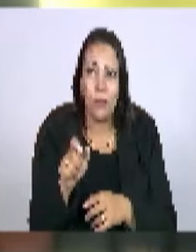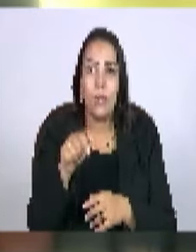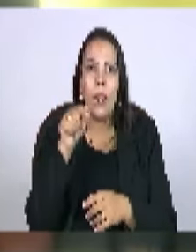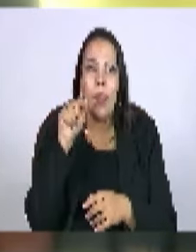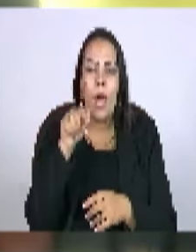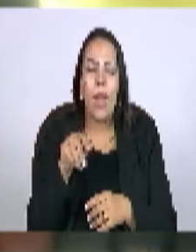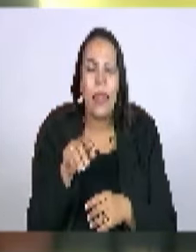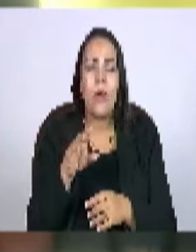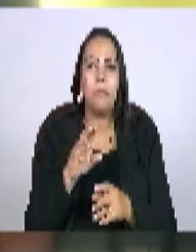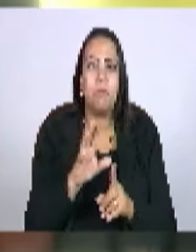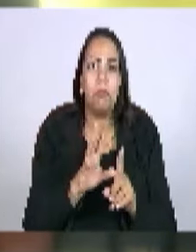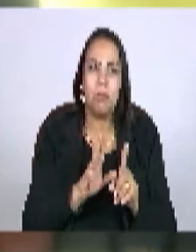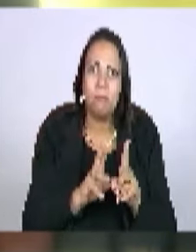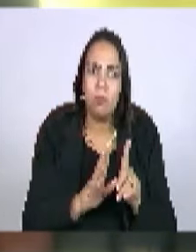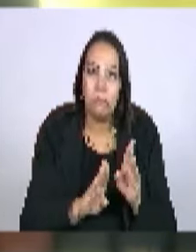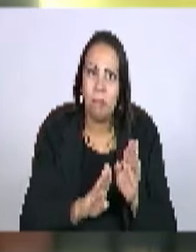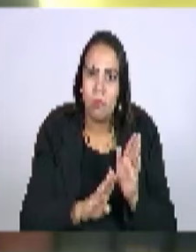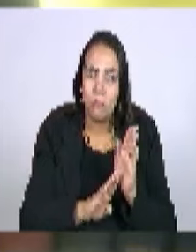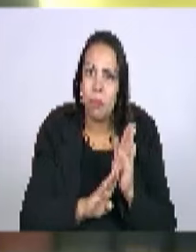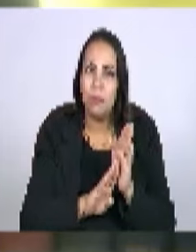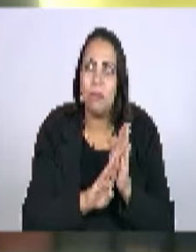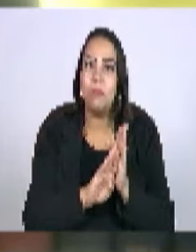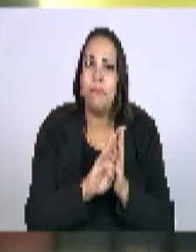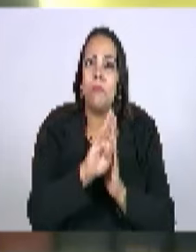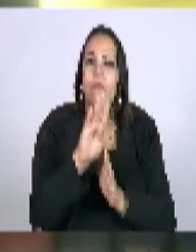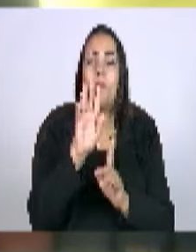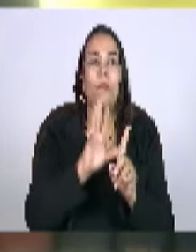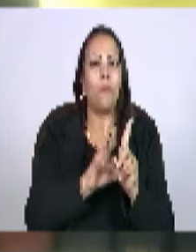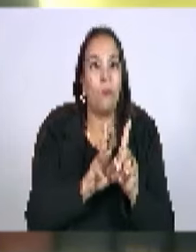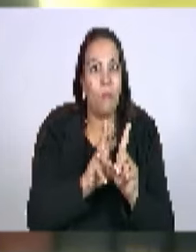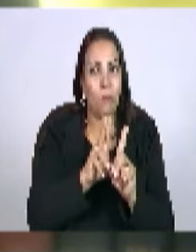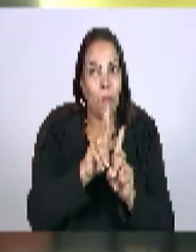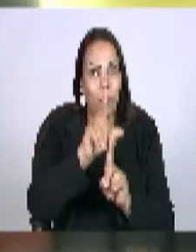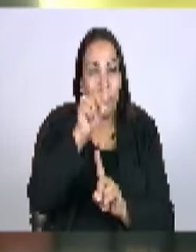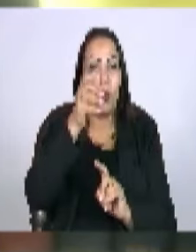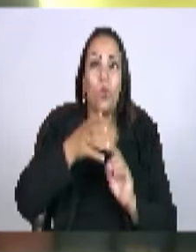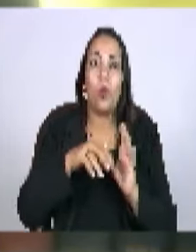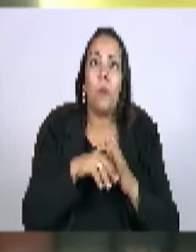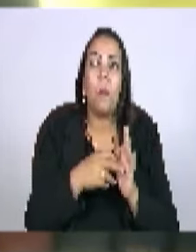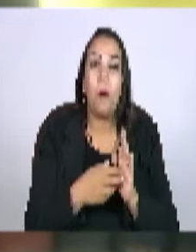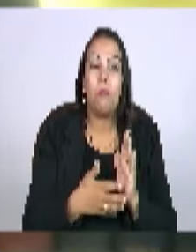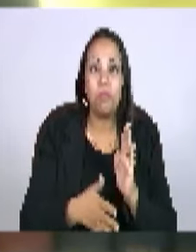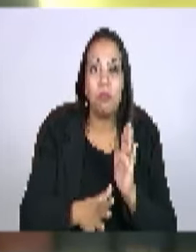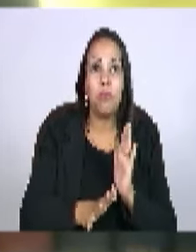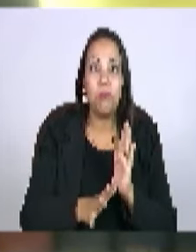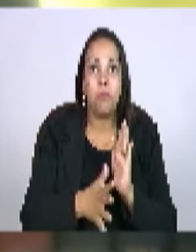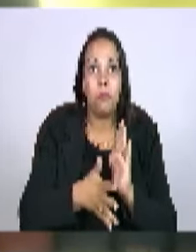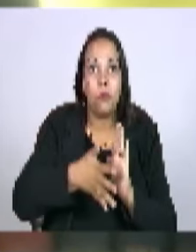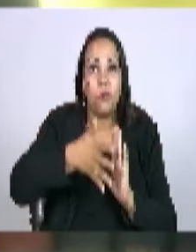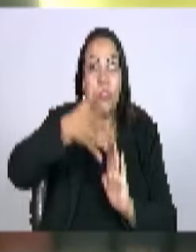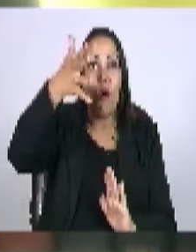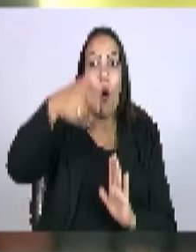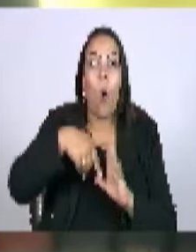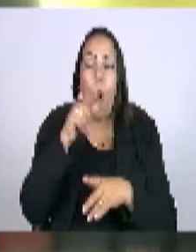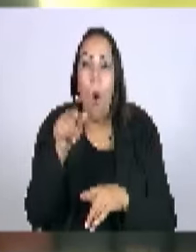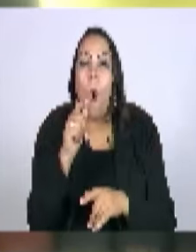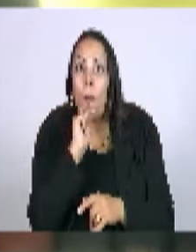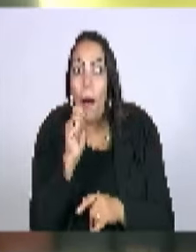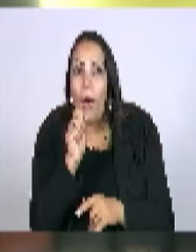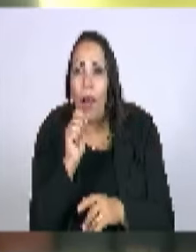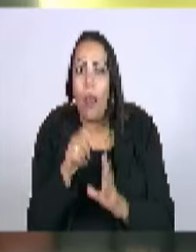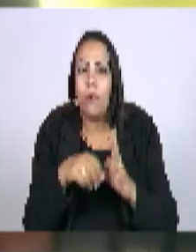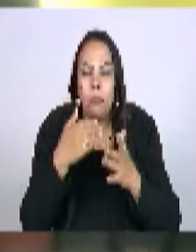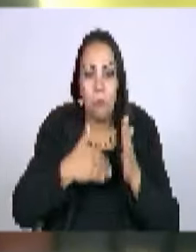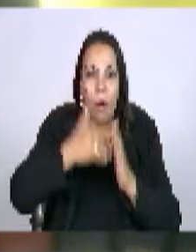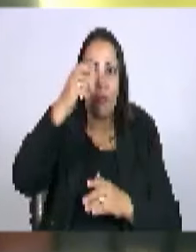تكون وتشكل حول ا مفاهيم البخل ده صعب جدا تغييره وصعب